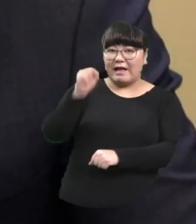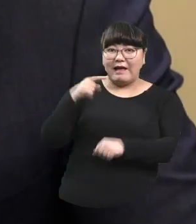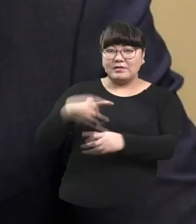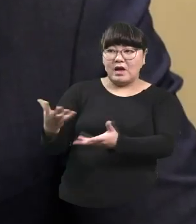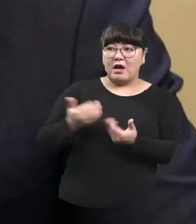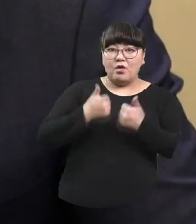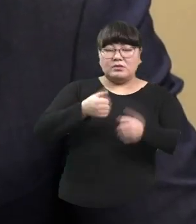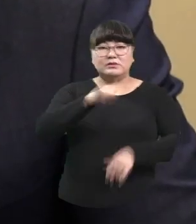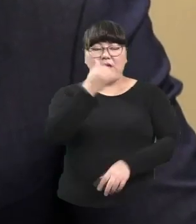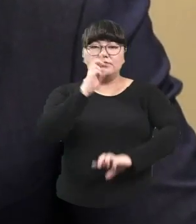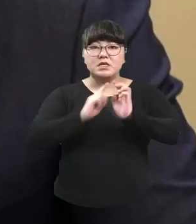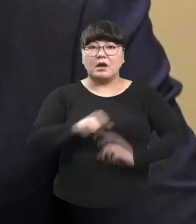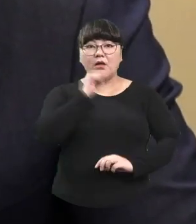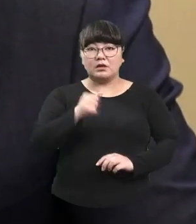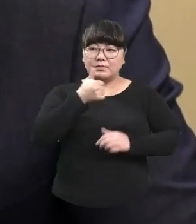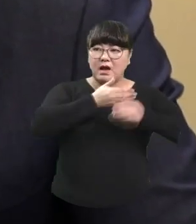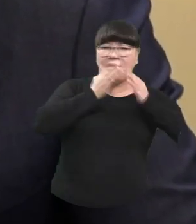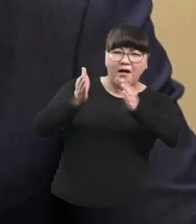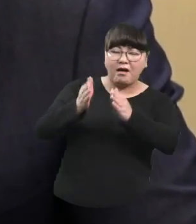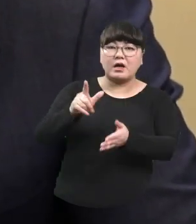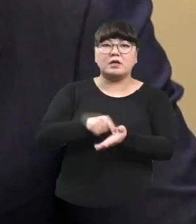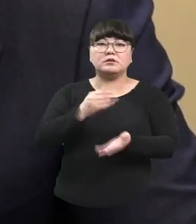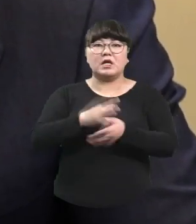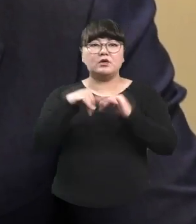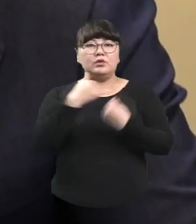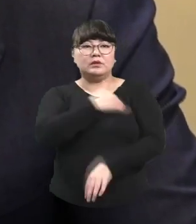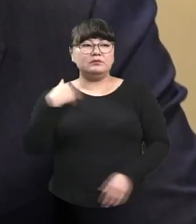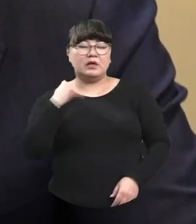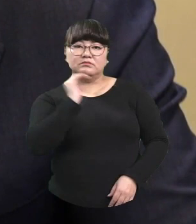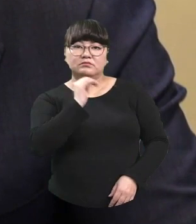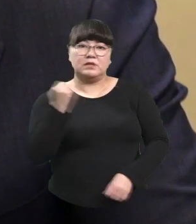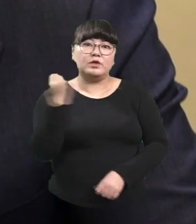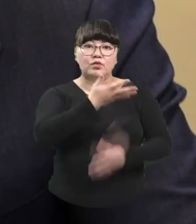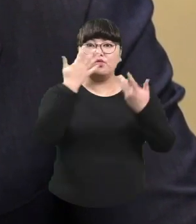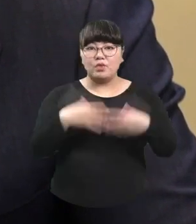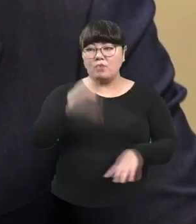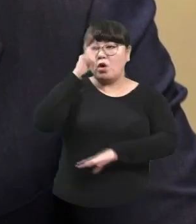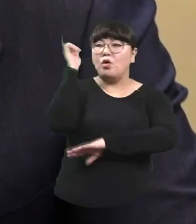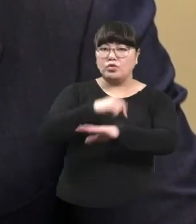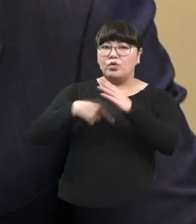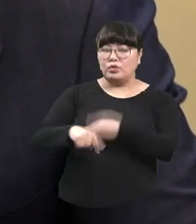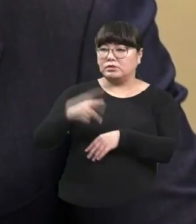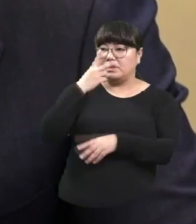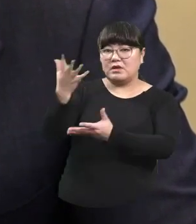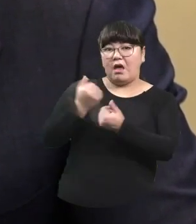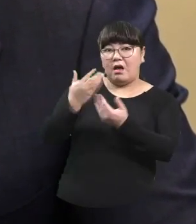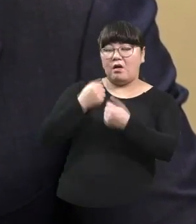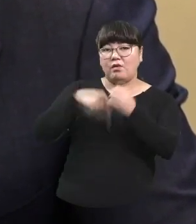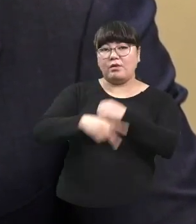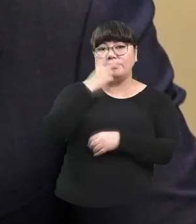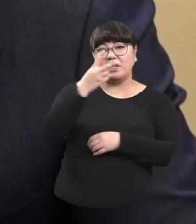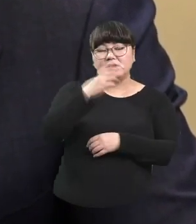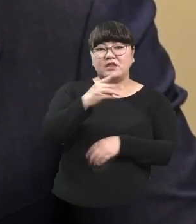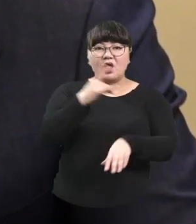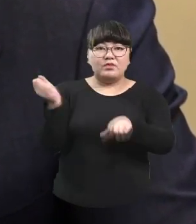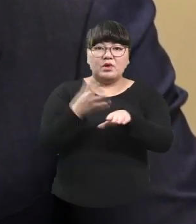байгуулалтын асуудалд зарим бэрхшээл тулгарч байгаад анхаарал хандуулахыг улсын хурлын даргаас хүссэн. Энэ хүрээнд Монгол улсад нийлүүлэх шатхуун